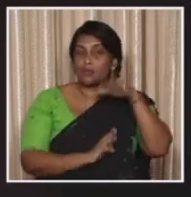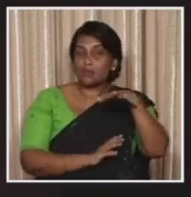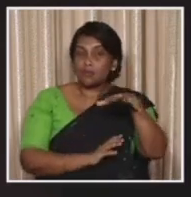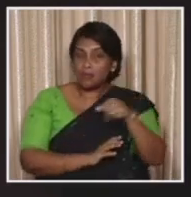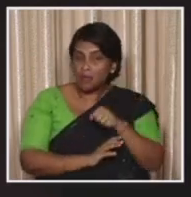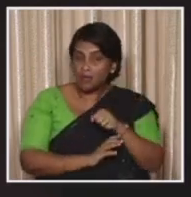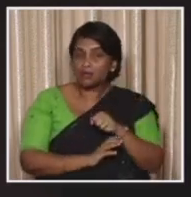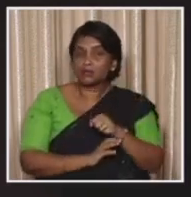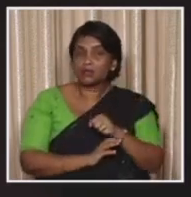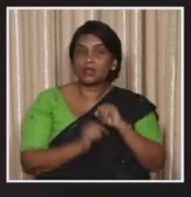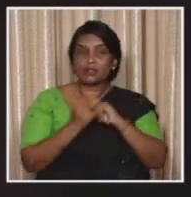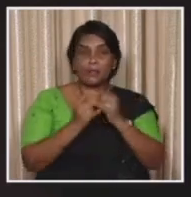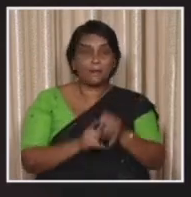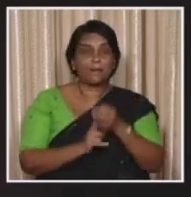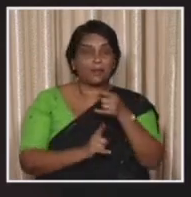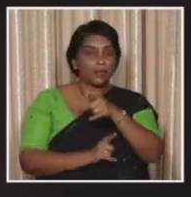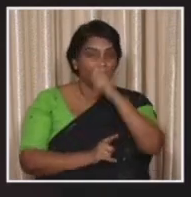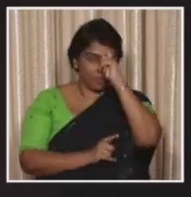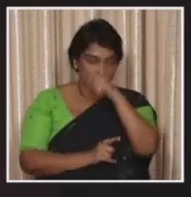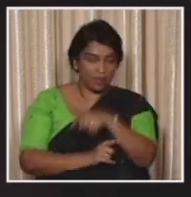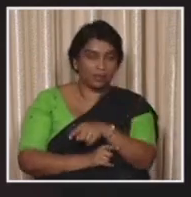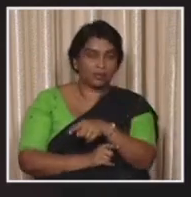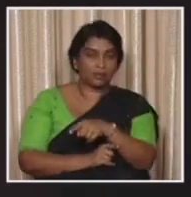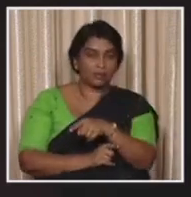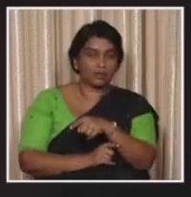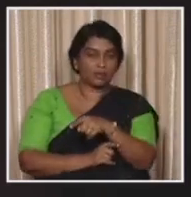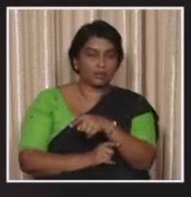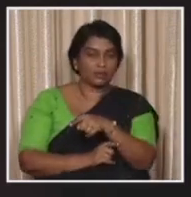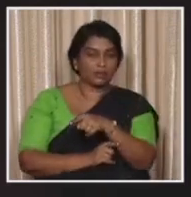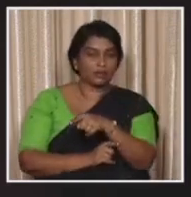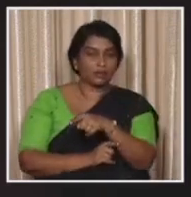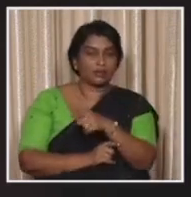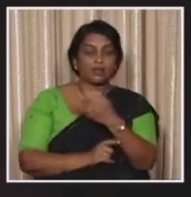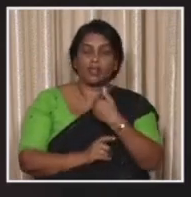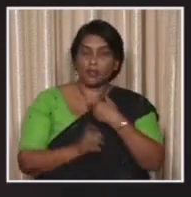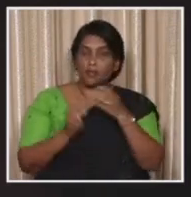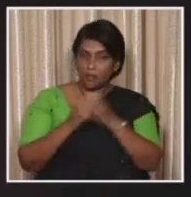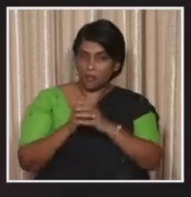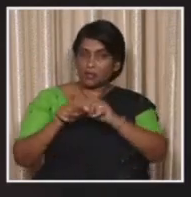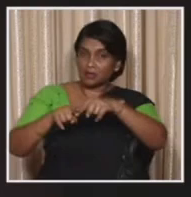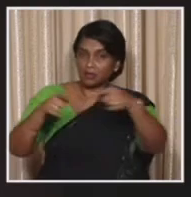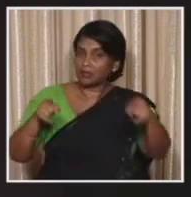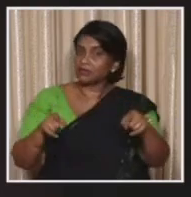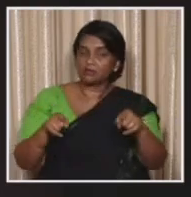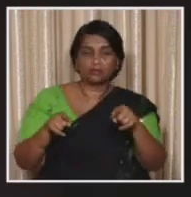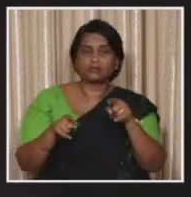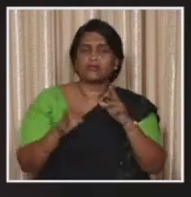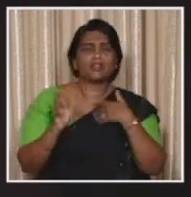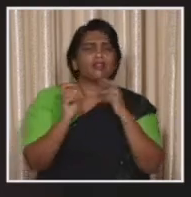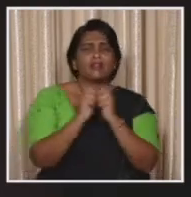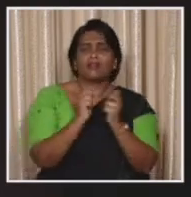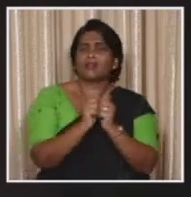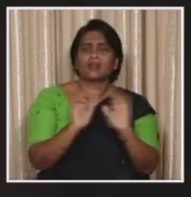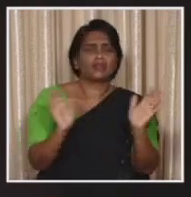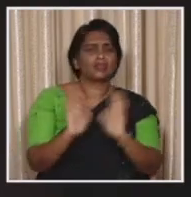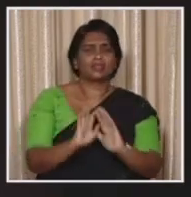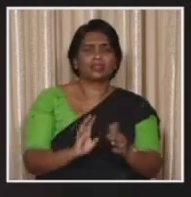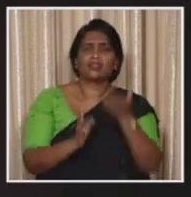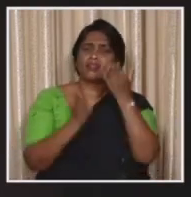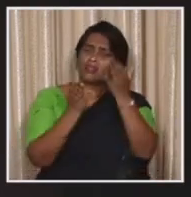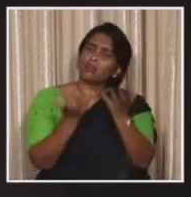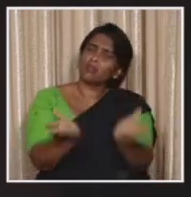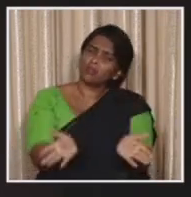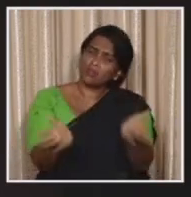වෙලා තියෙනවා නම් ඒ සජිත් ප්‍රේමදාස මහත්තයාද ඒ අපේ පක්ෂේ වෙන කවුරු හරිද කියලා විල්ලා එහෙම අවශ්‍ය නැහැ ඔබතුමාලා